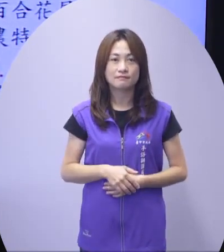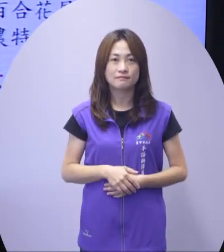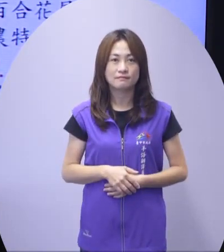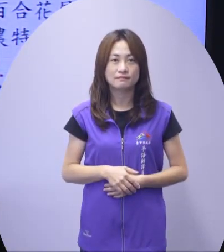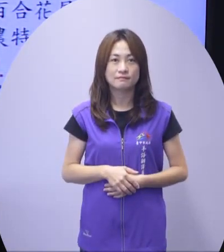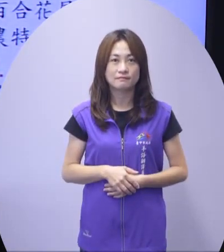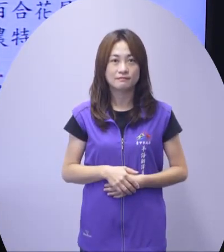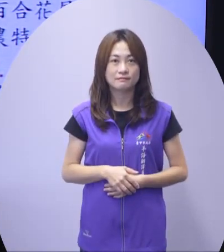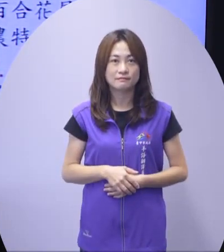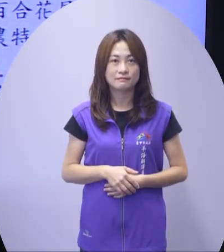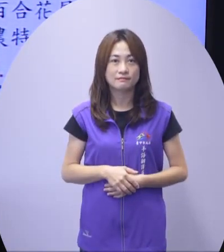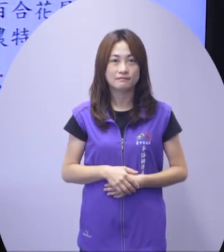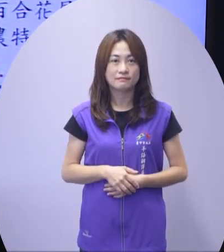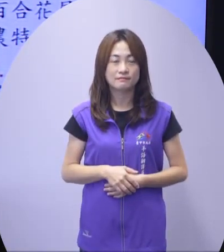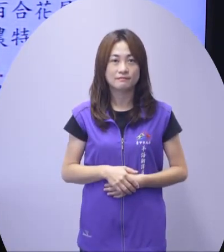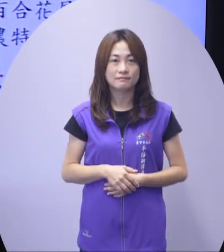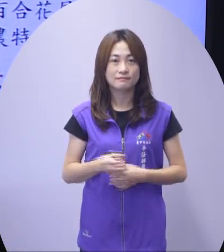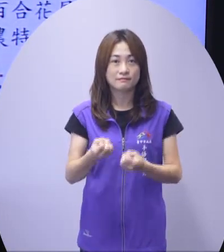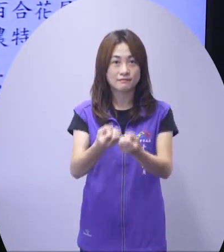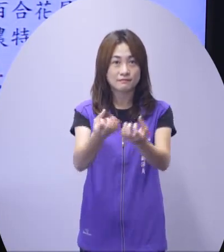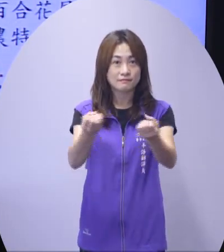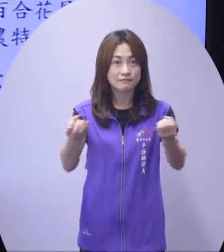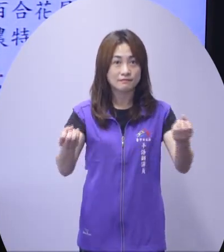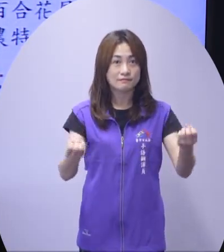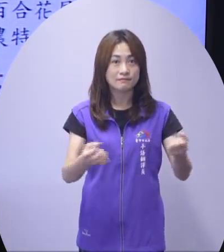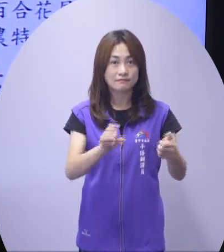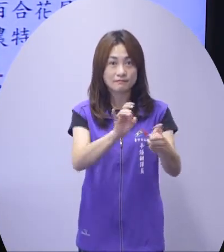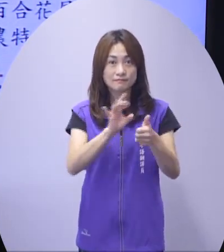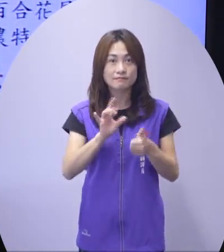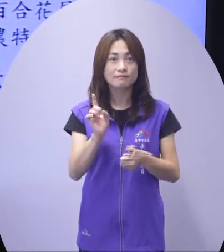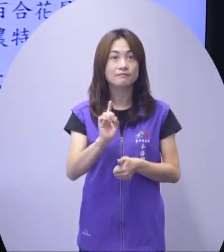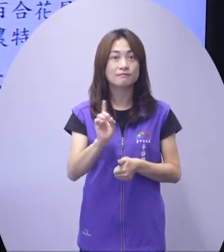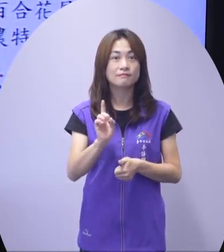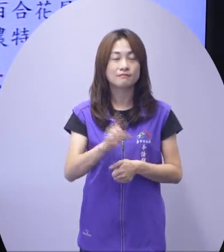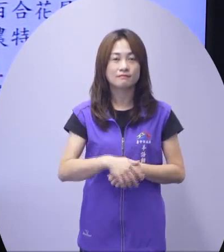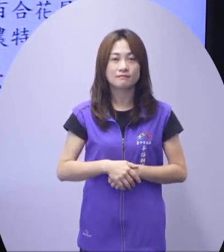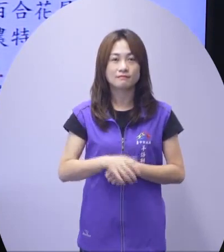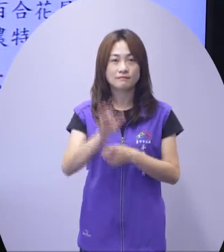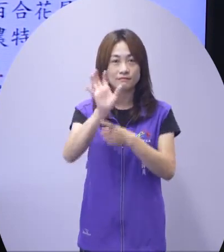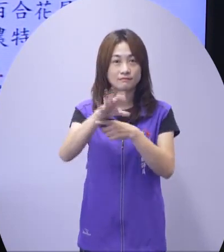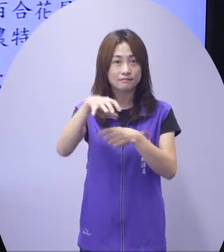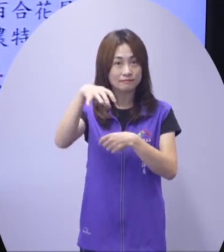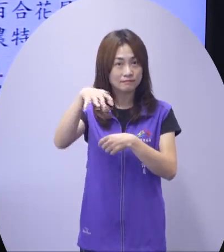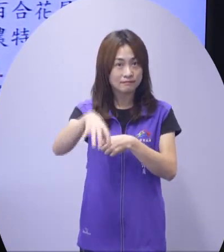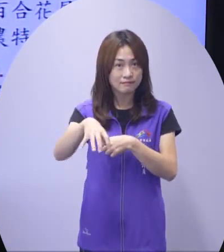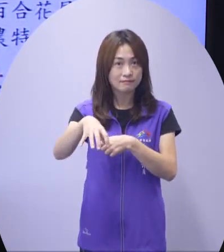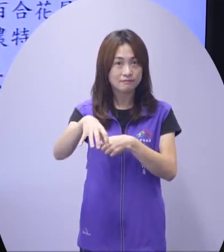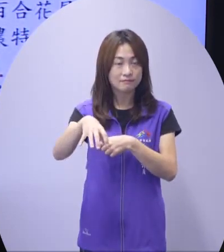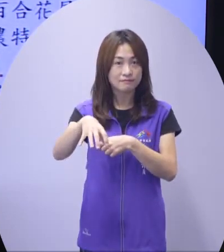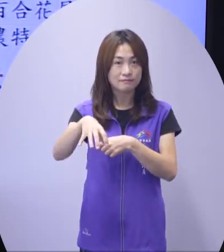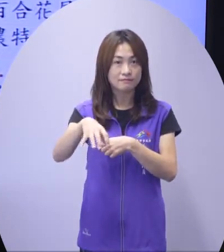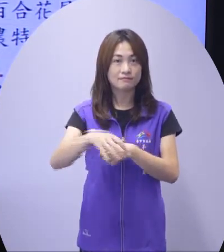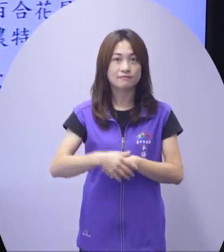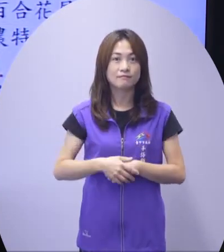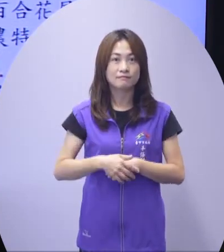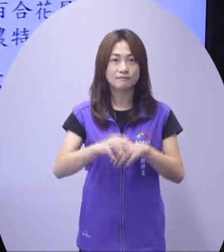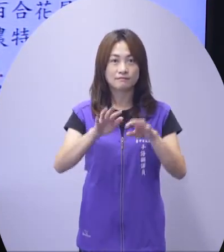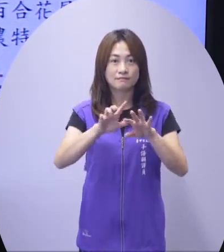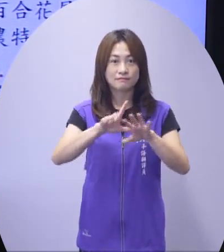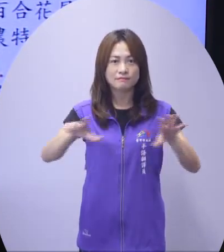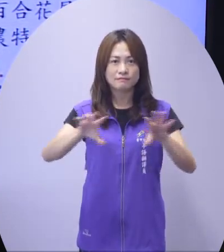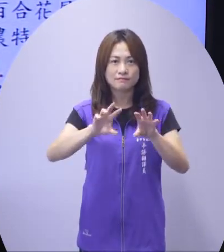们这个今年新社化海整个是透过这样的一个在农场上以大地桌布的这样的